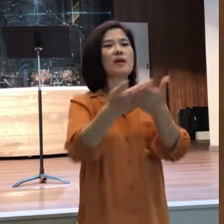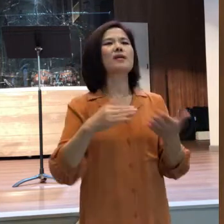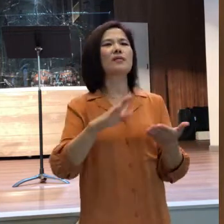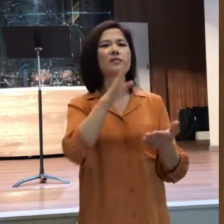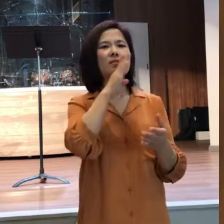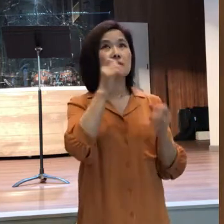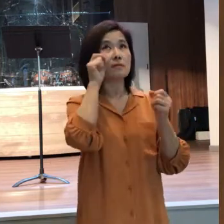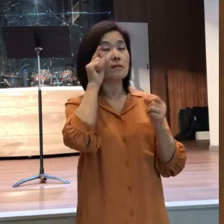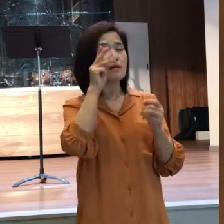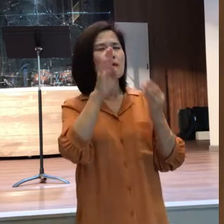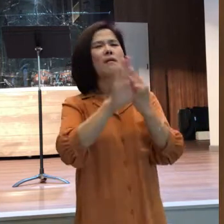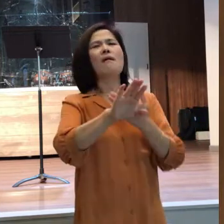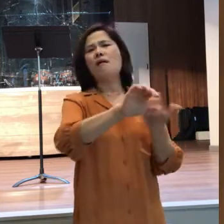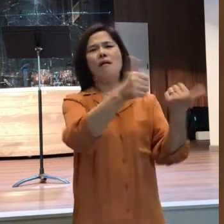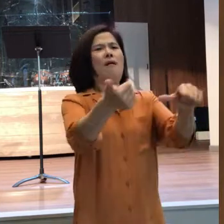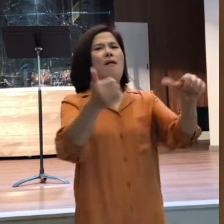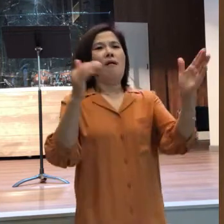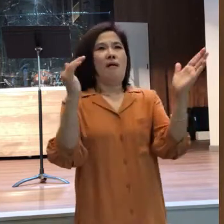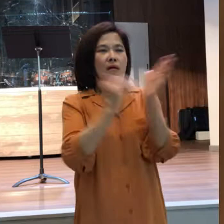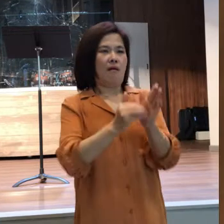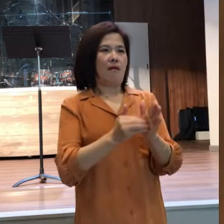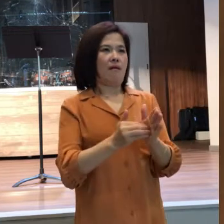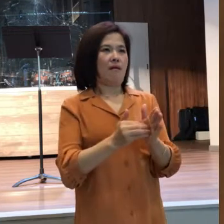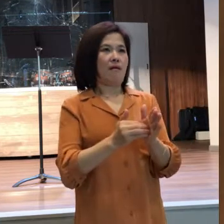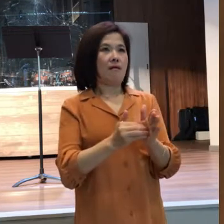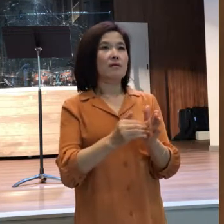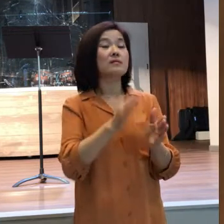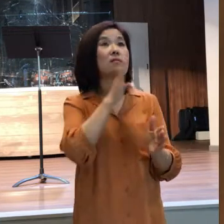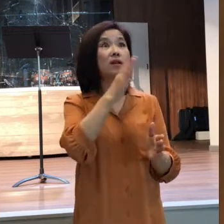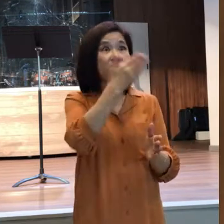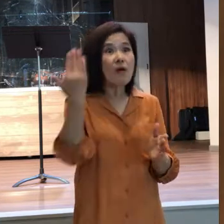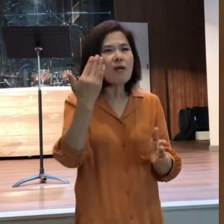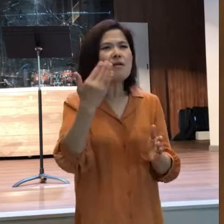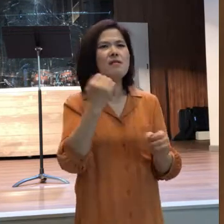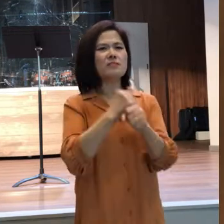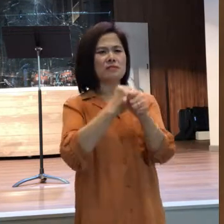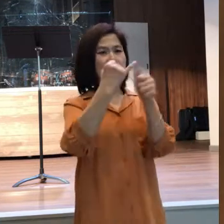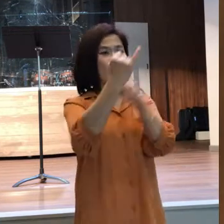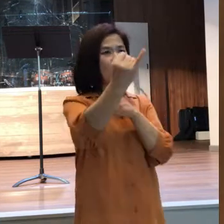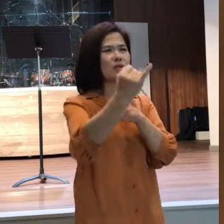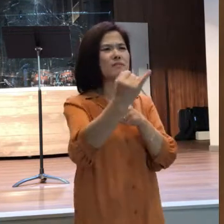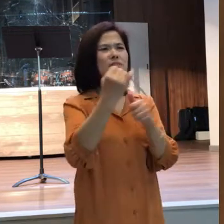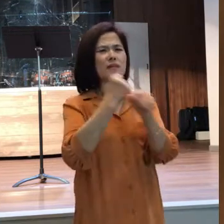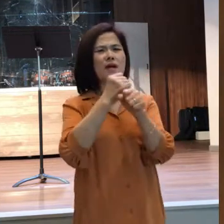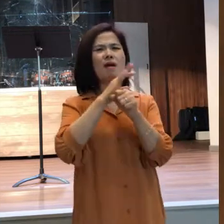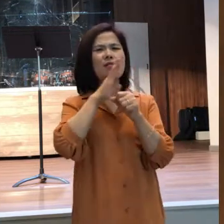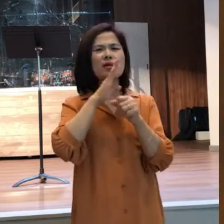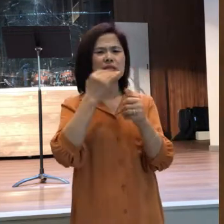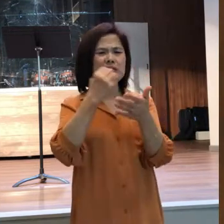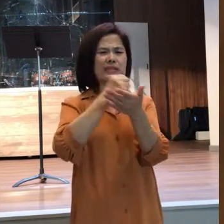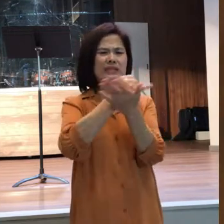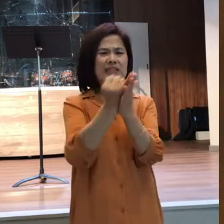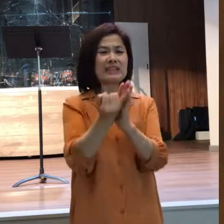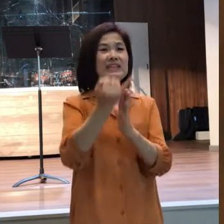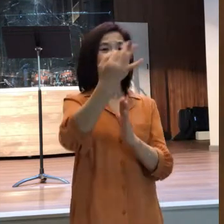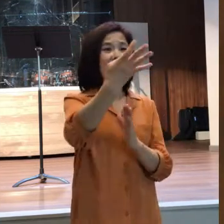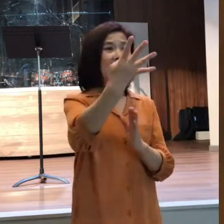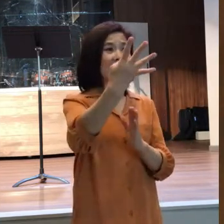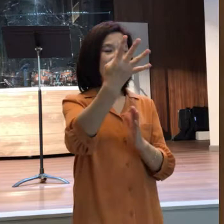않아 덜컥 세상을 떠나버렸습니다. 젊디 젊은 사모님과 병아리 같은 딸